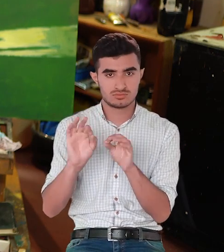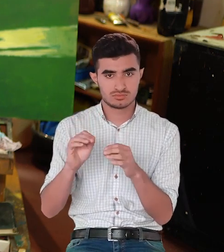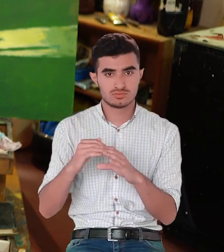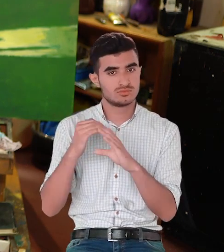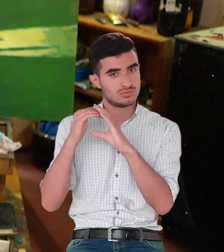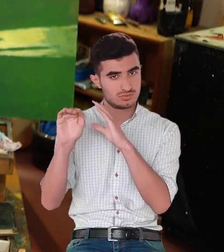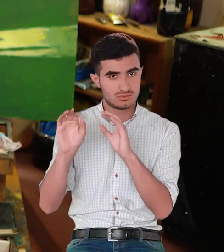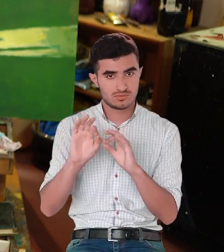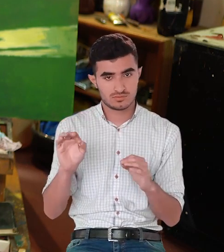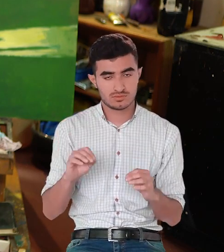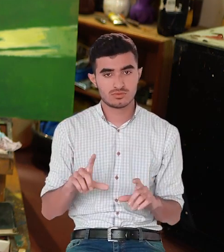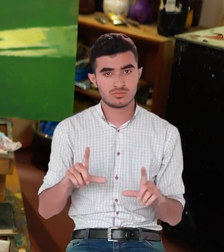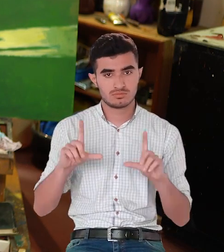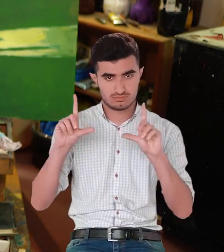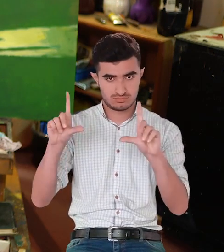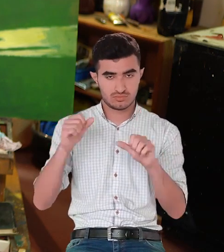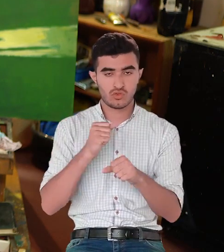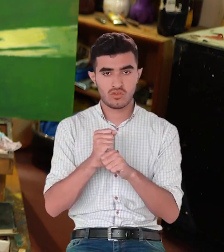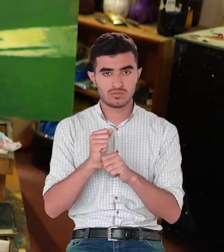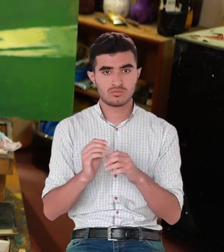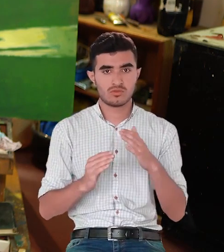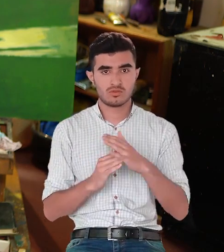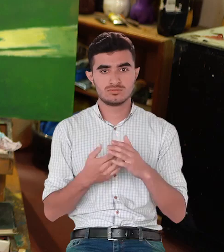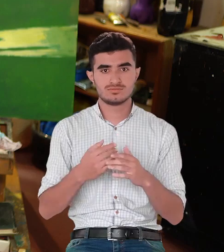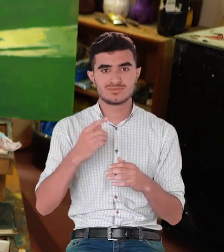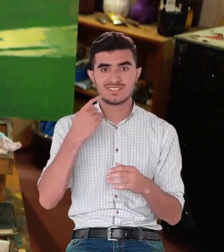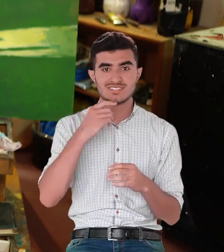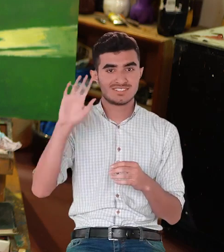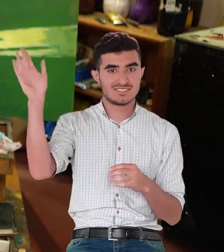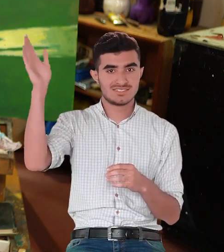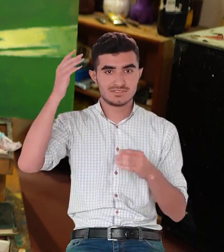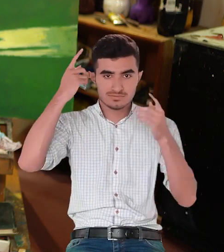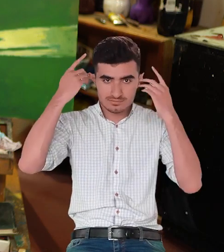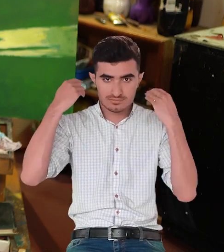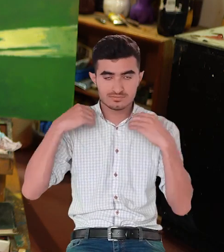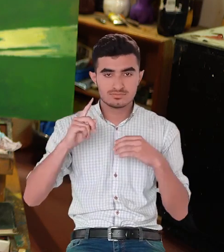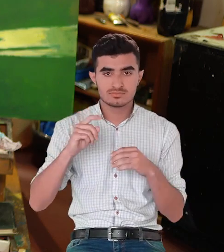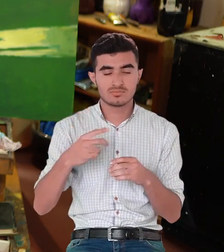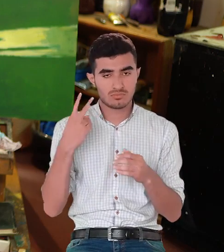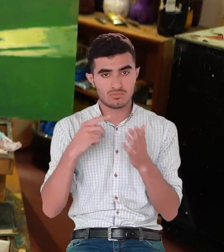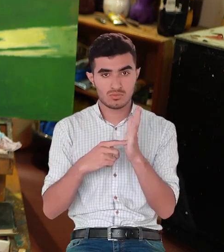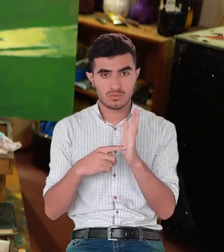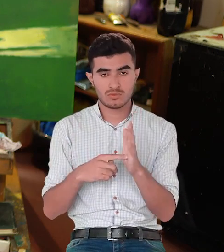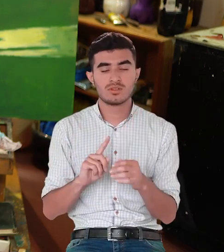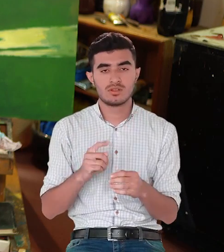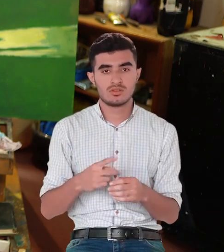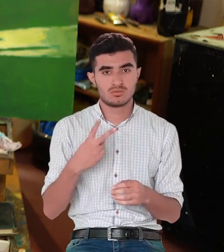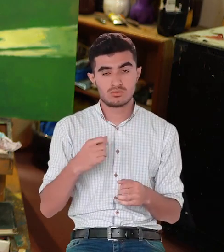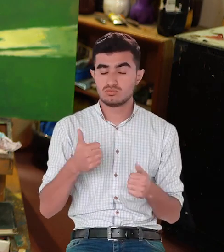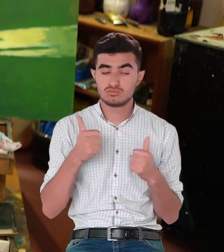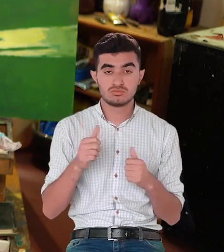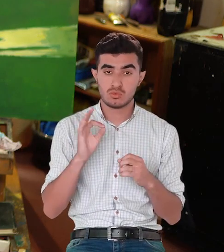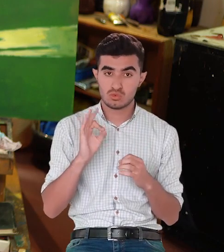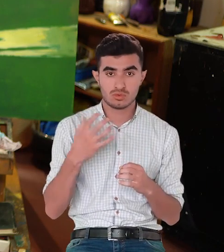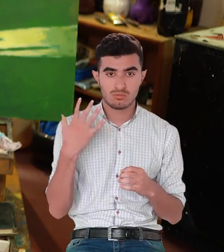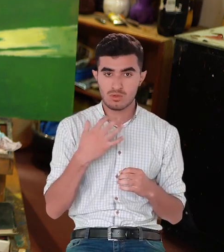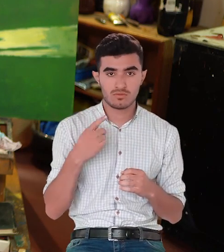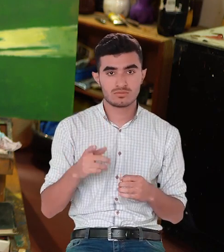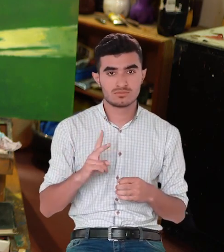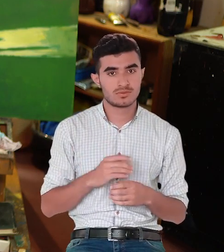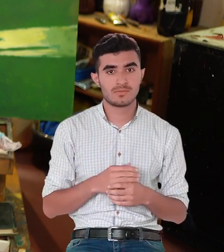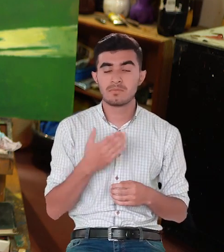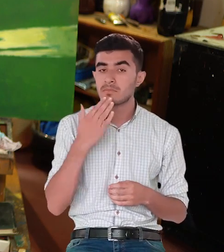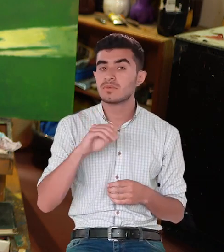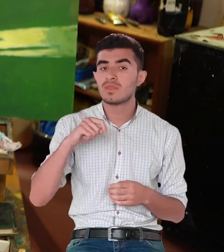دکھایا تو انہوں نے کہا ٹھیک ہے یہ بنایا. کیونکہ آج تک کبھی کسی نے ڈرائنگ میں نہیں اسٹیمپ